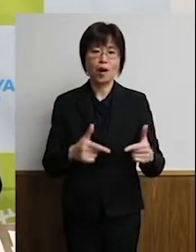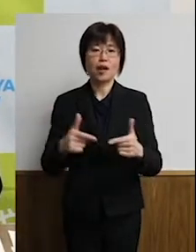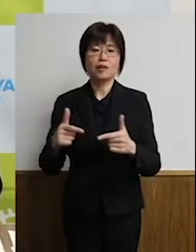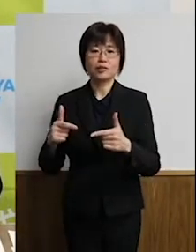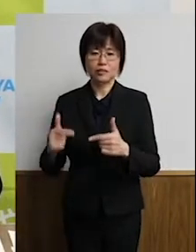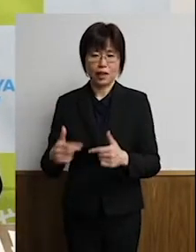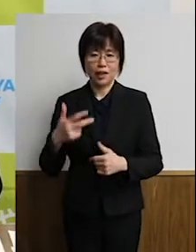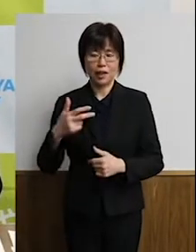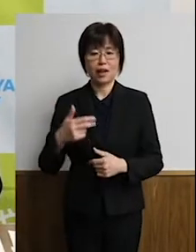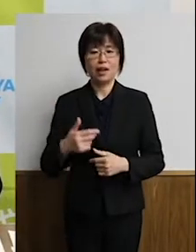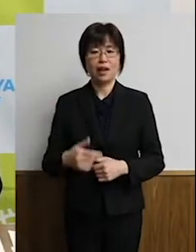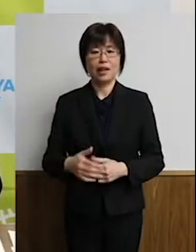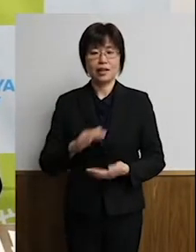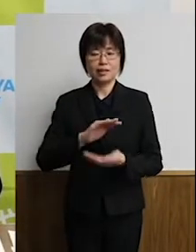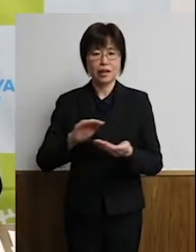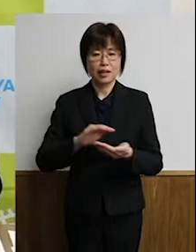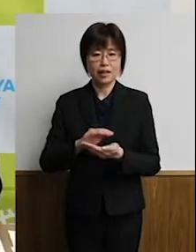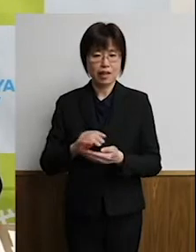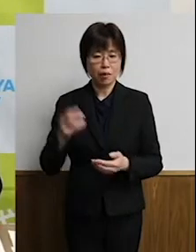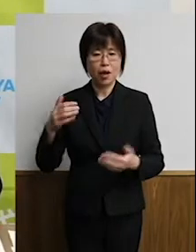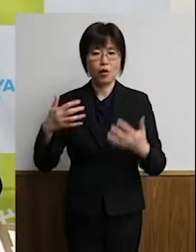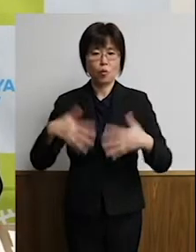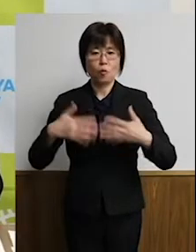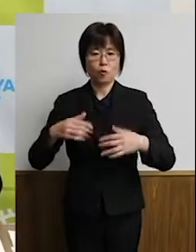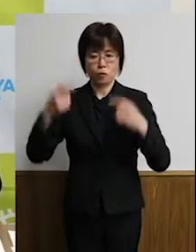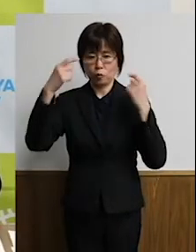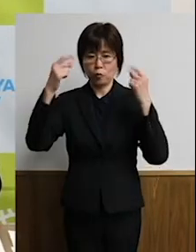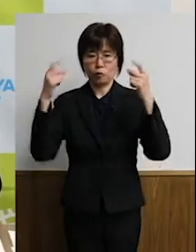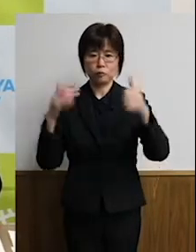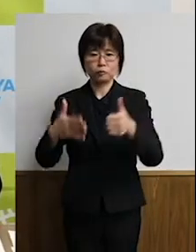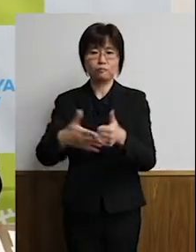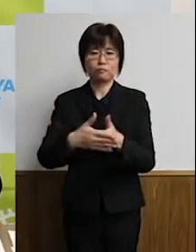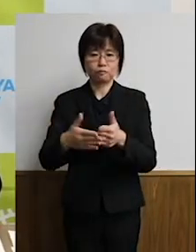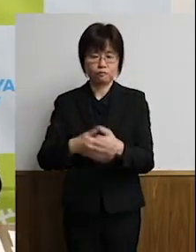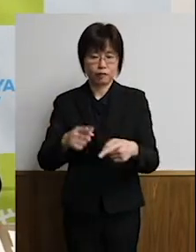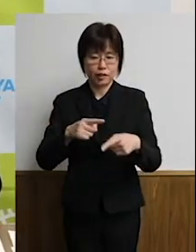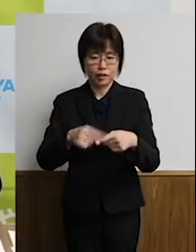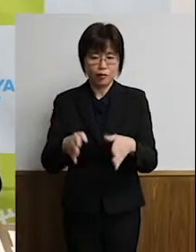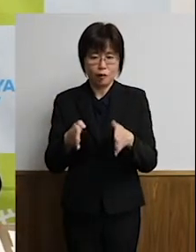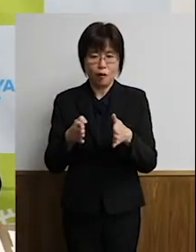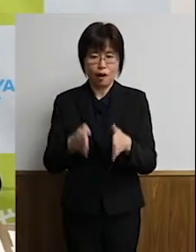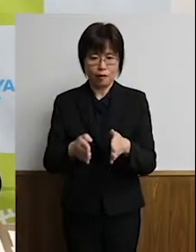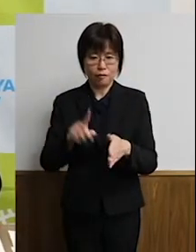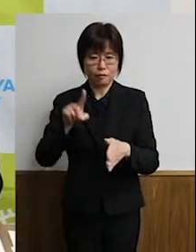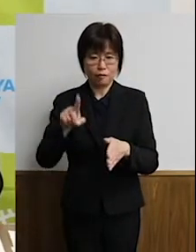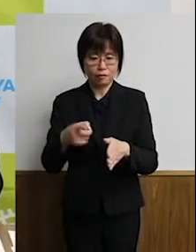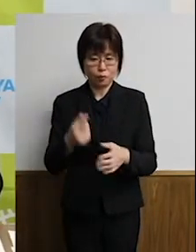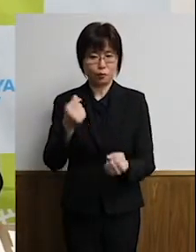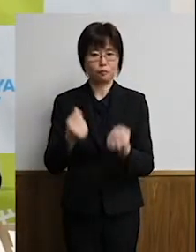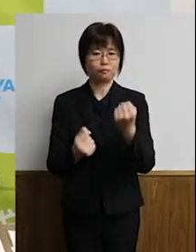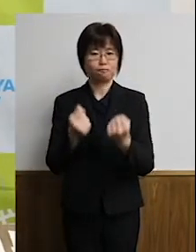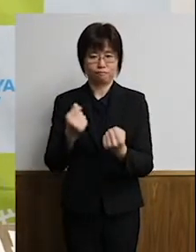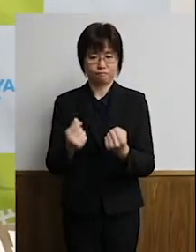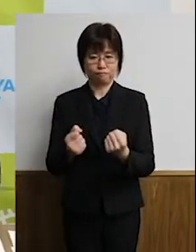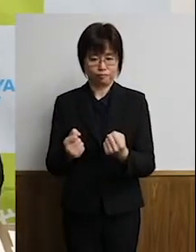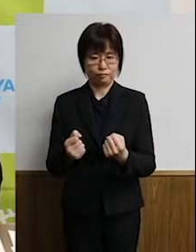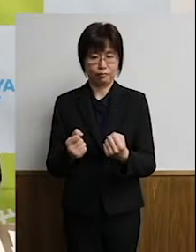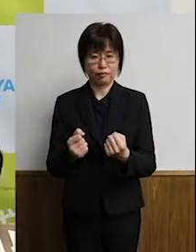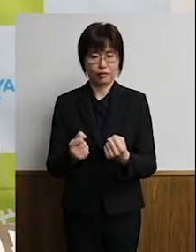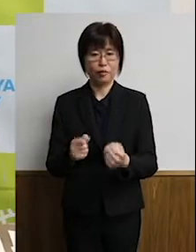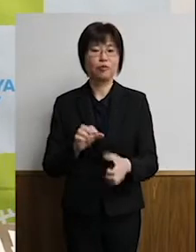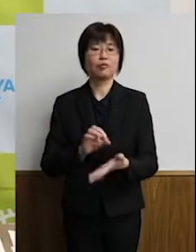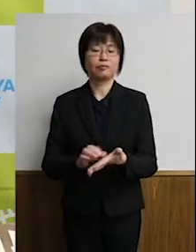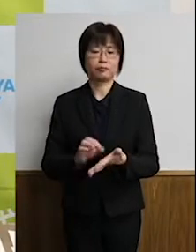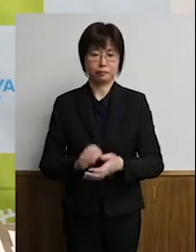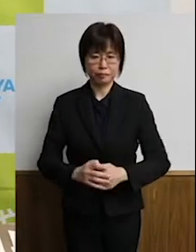スは市内にある埼玉工業大学の協力により、一部区間を自動運転バスでの運行を予定しております